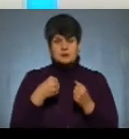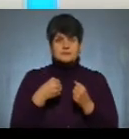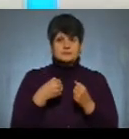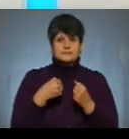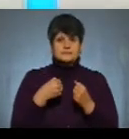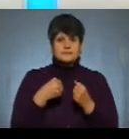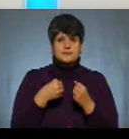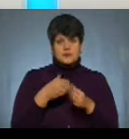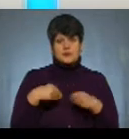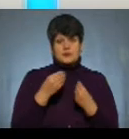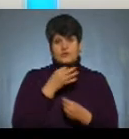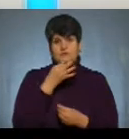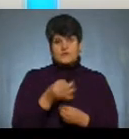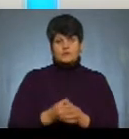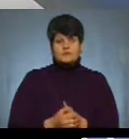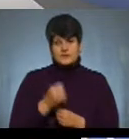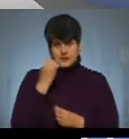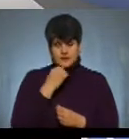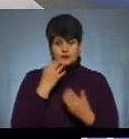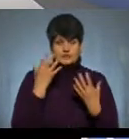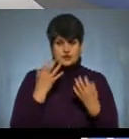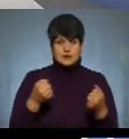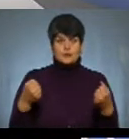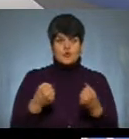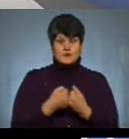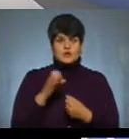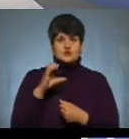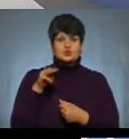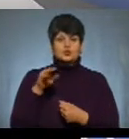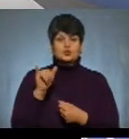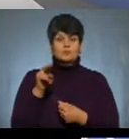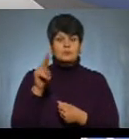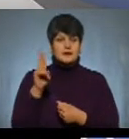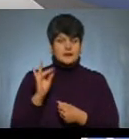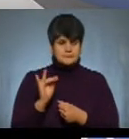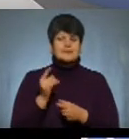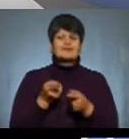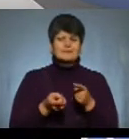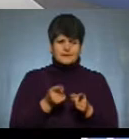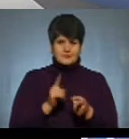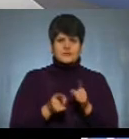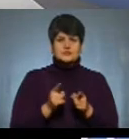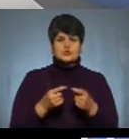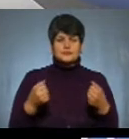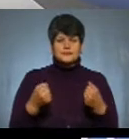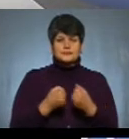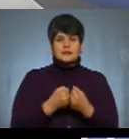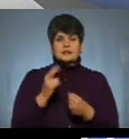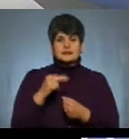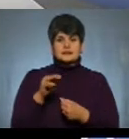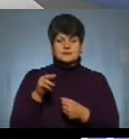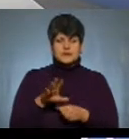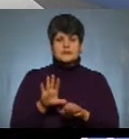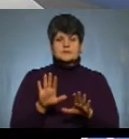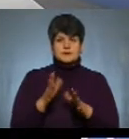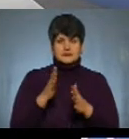прибрали. От. І дамо вам відповідь. Дякую. Ще про аварію в Ступках. В Ступках аварія. Дійсно, також дорожньо-транспортна